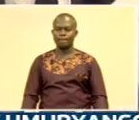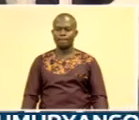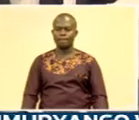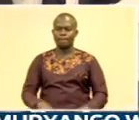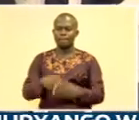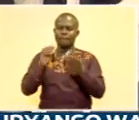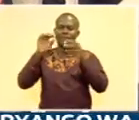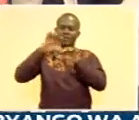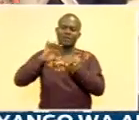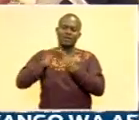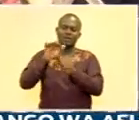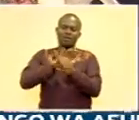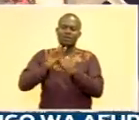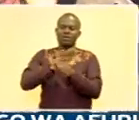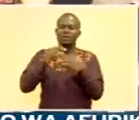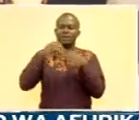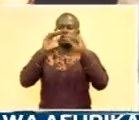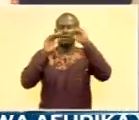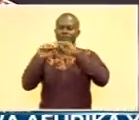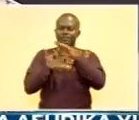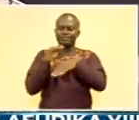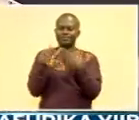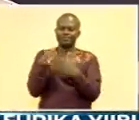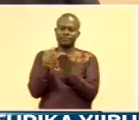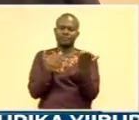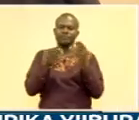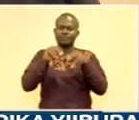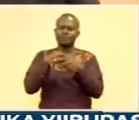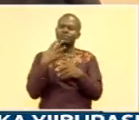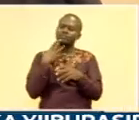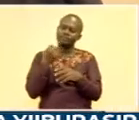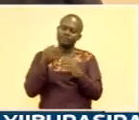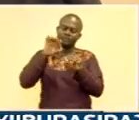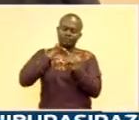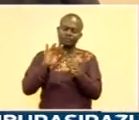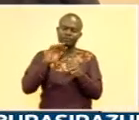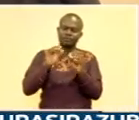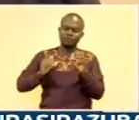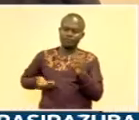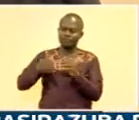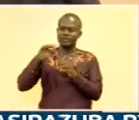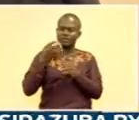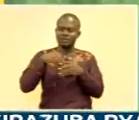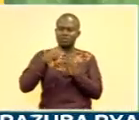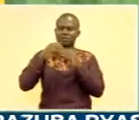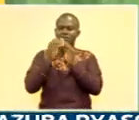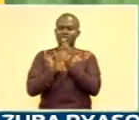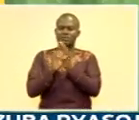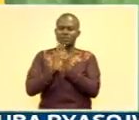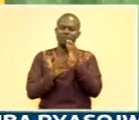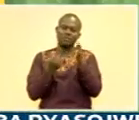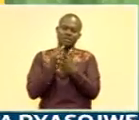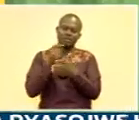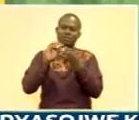Mu matora yo kuzuza abayobozi mu nzego z'uturere yabaye kuri wa gatanu, hatowe abagore bane ku mwanya w'umuyobozi w'akarere. Ibi